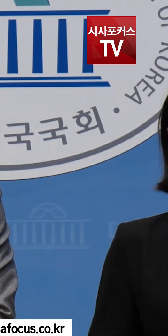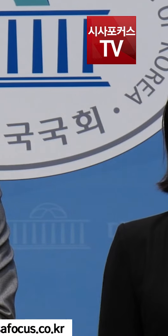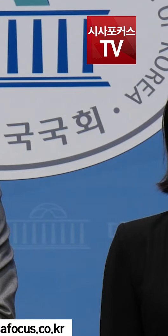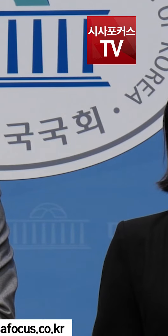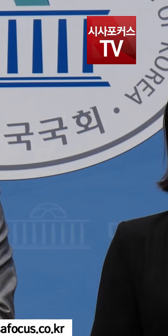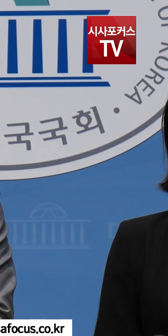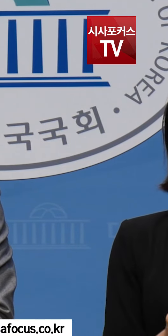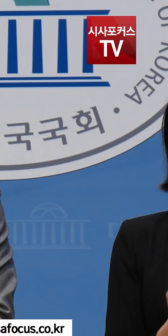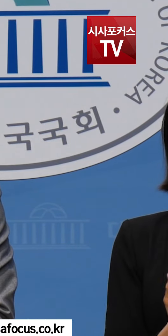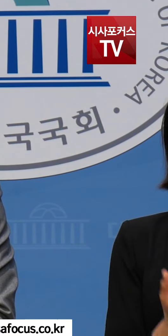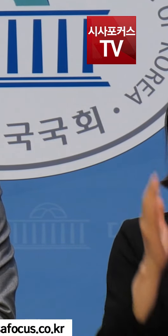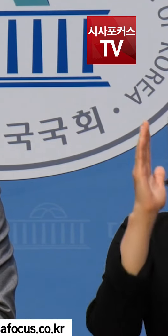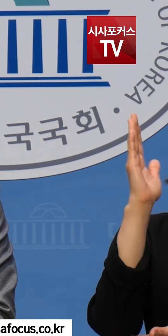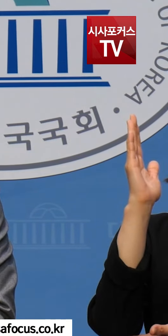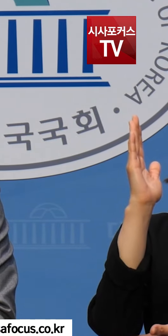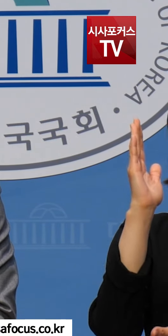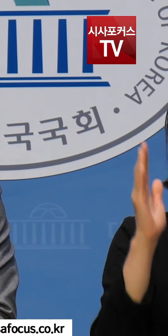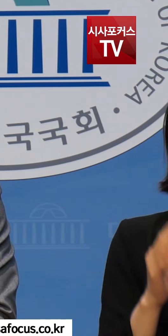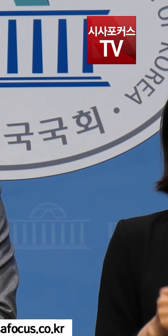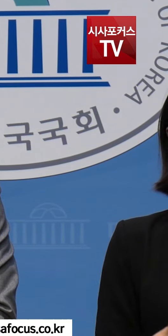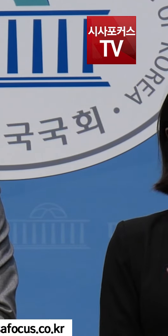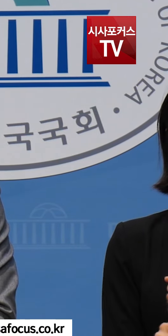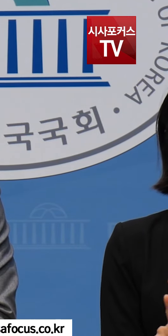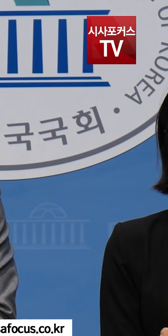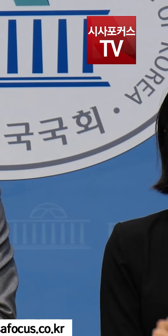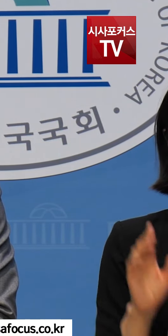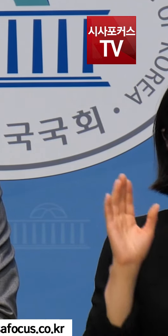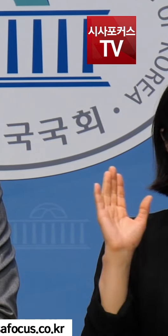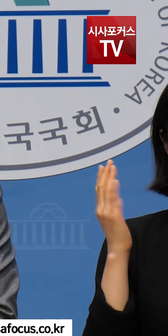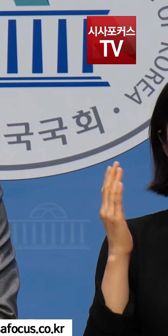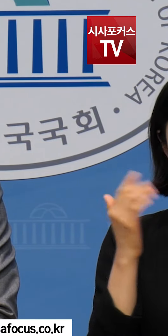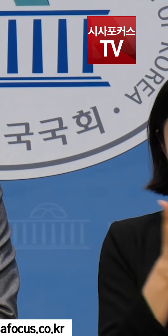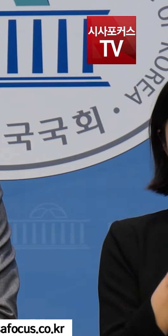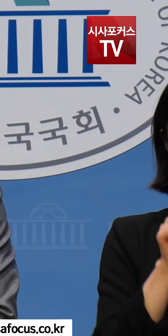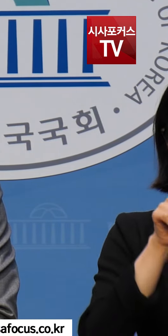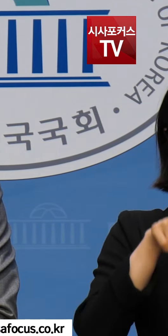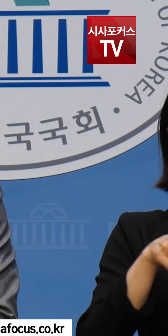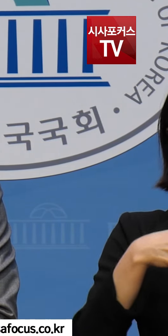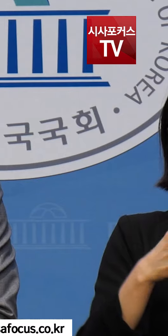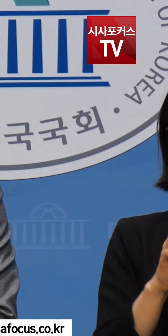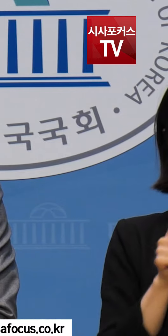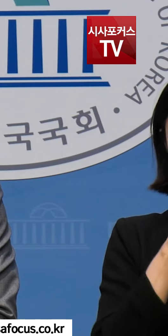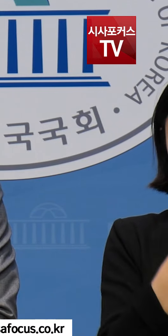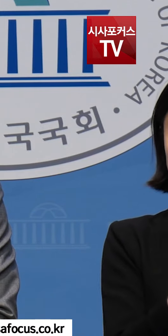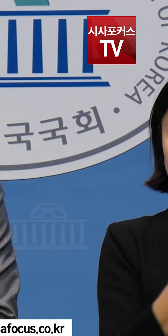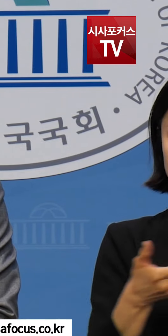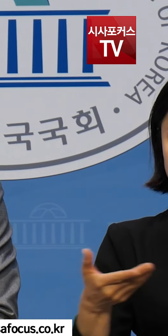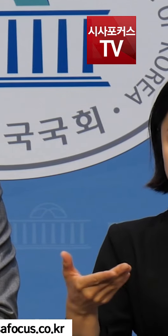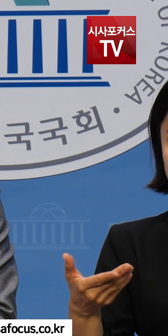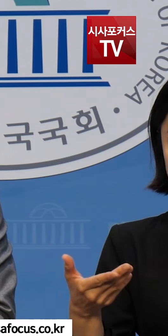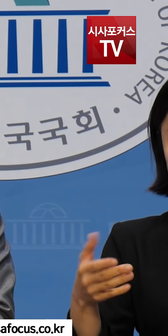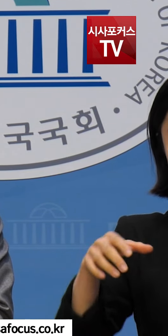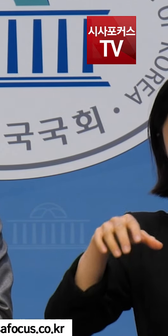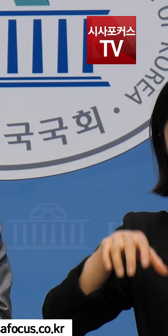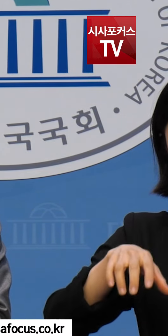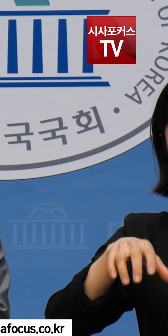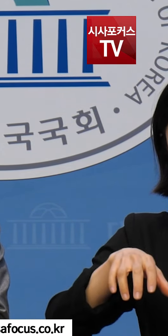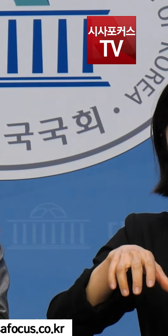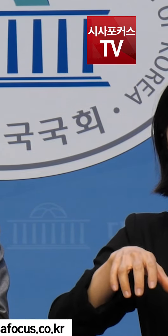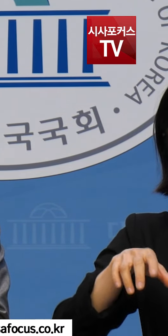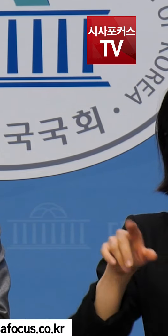언론인들 앞에 선 이유는 최근에 낙동강 유역 치수원 다변화